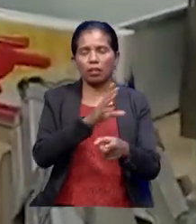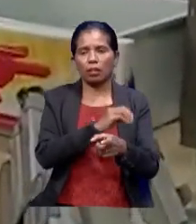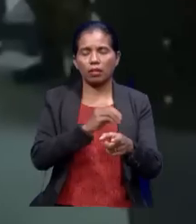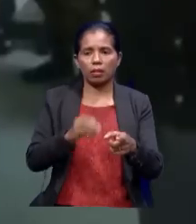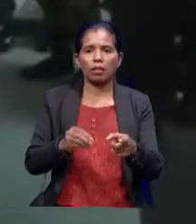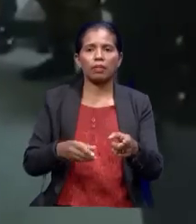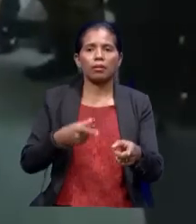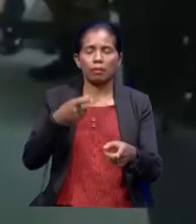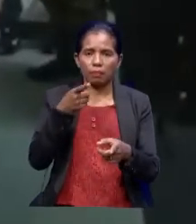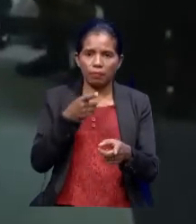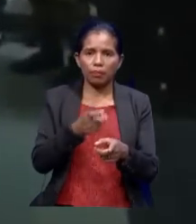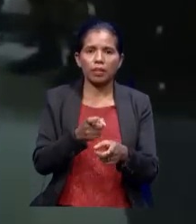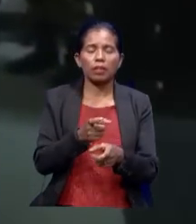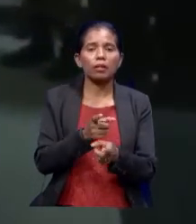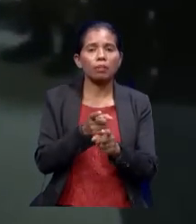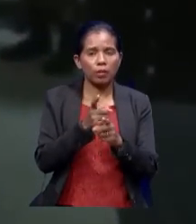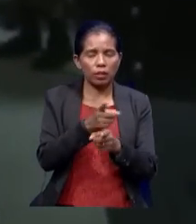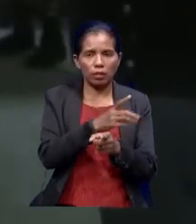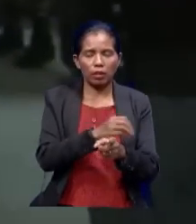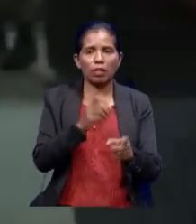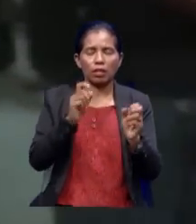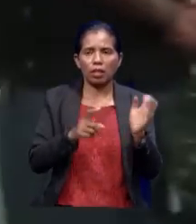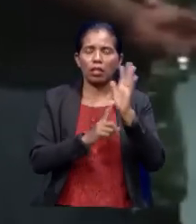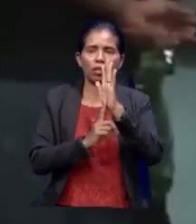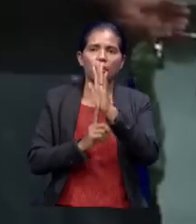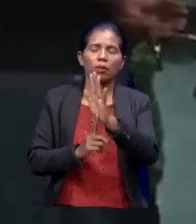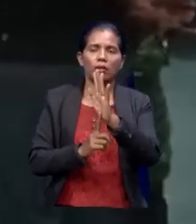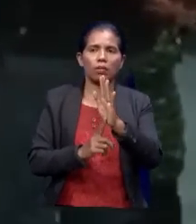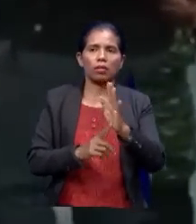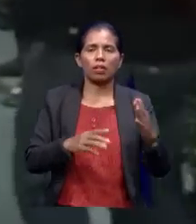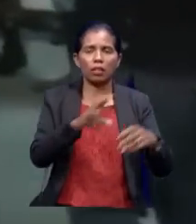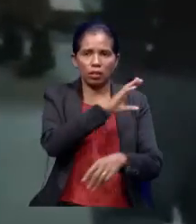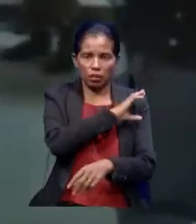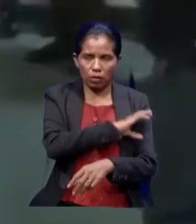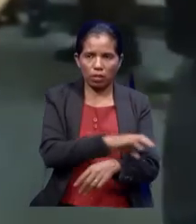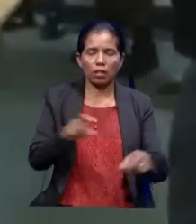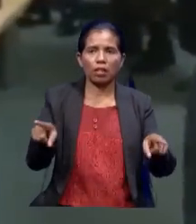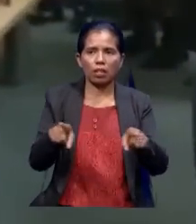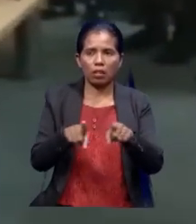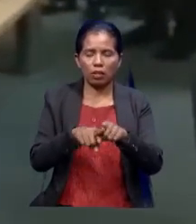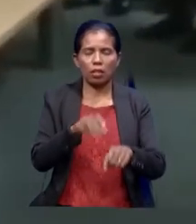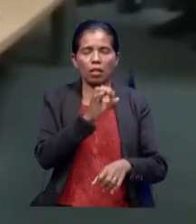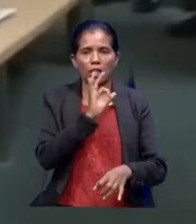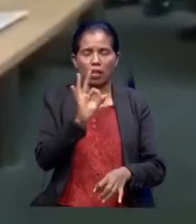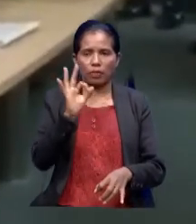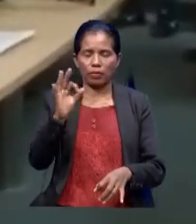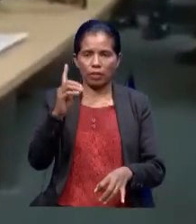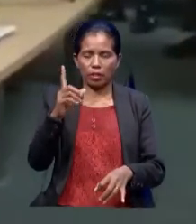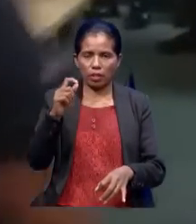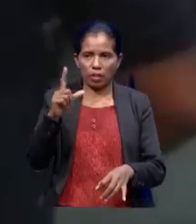pistola no munições armas nian tem que hato keran ba autoridade segurança hanesan FFDTL no